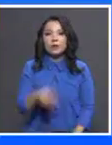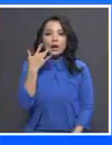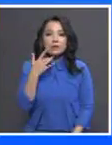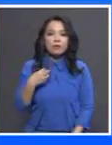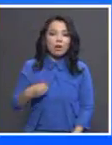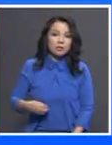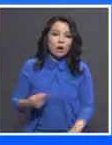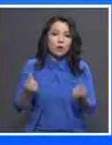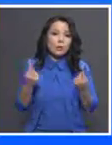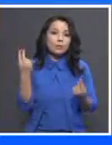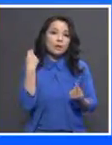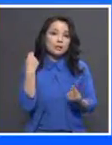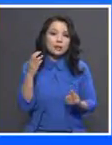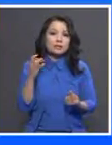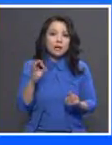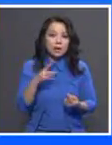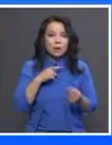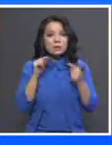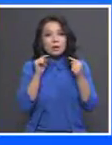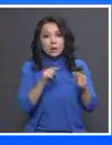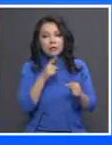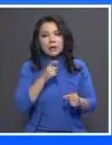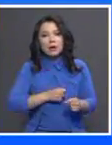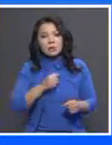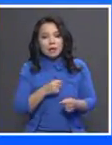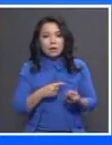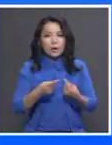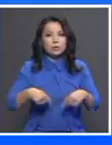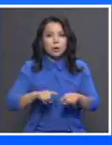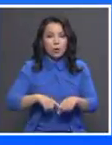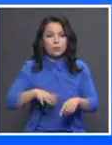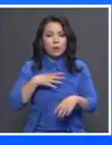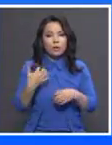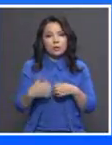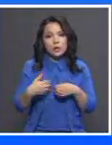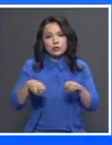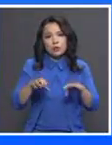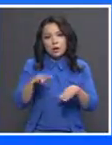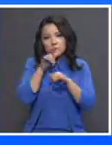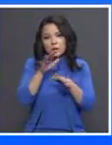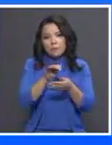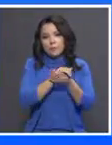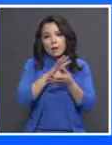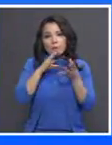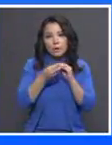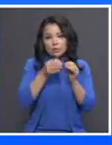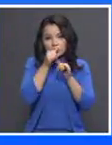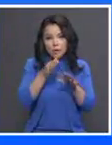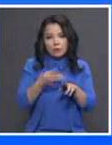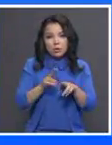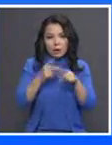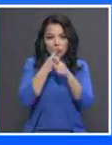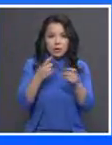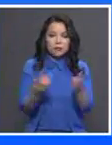Ақыш, Франция мен Ұлыбритания Сирияға қарсы әскери соққы беруге қатысты ортақ шешім қабылдай алмай отыр. Бұл туралы Associated Press агенттігі